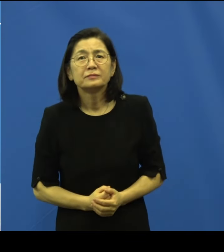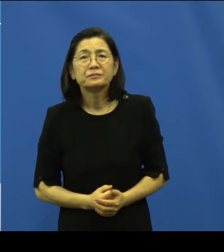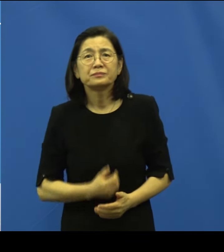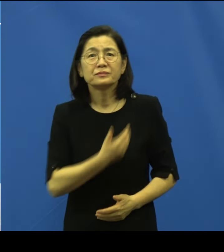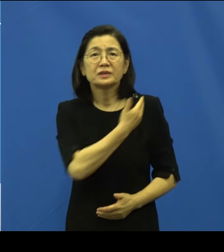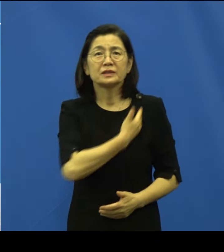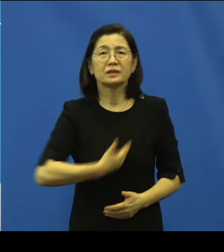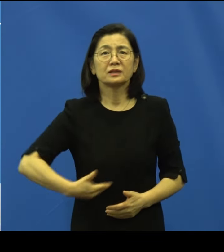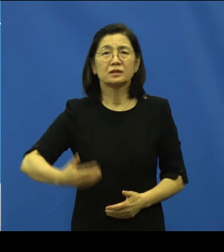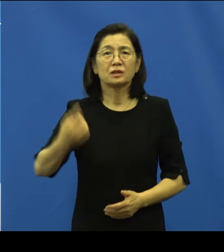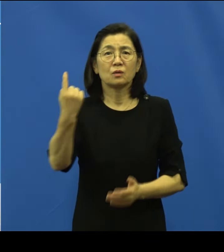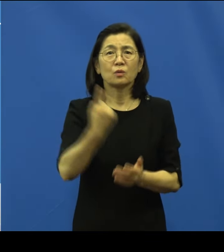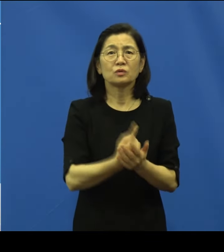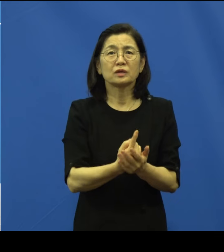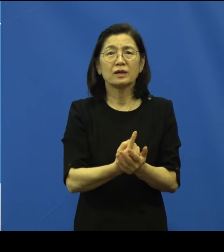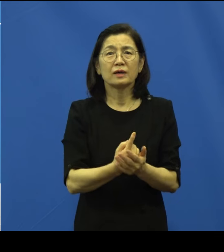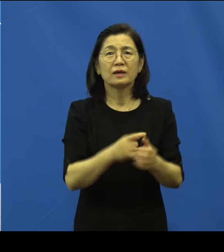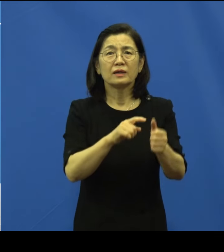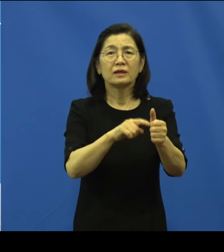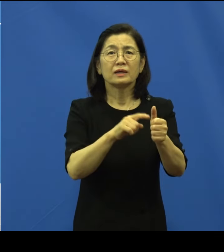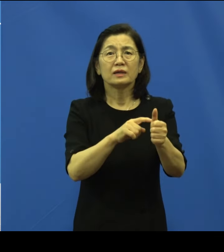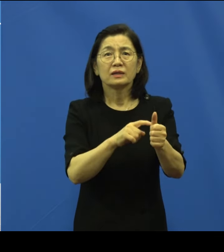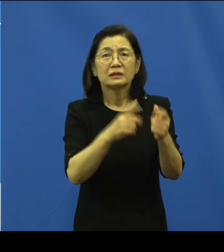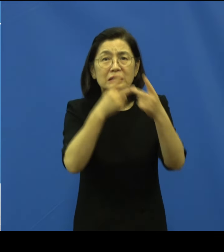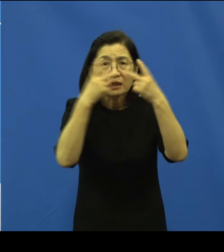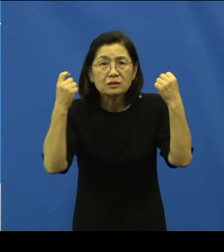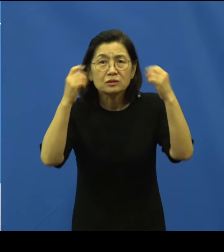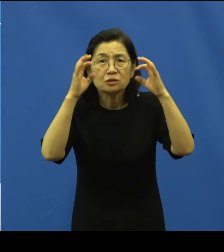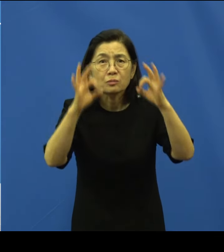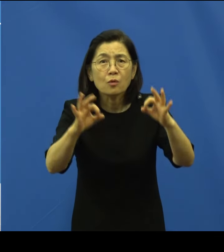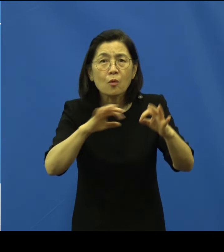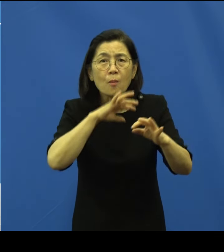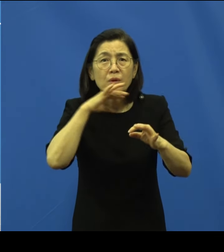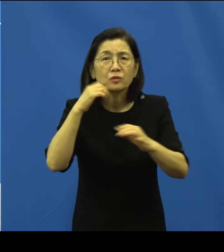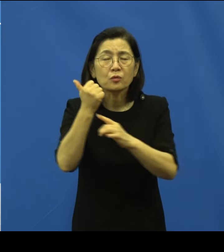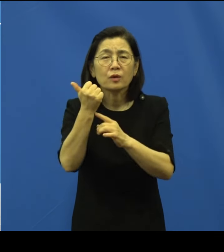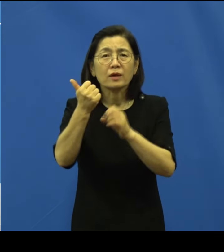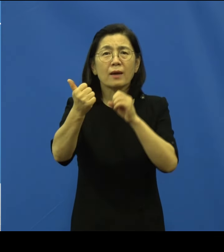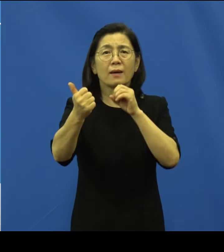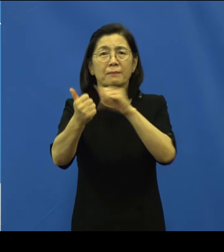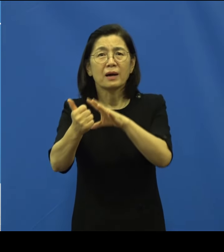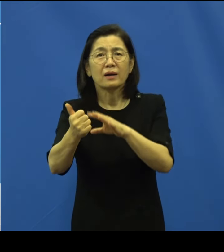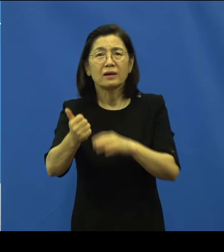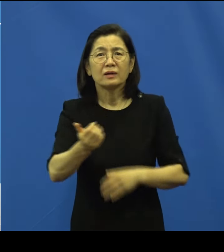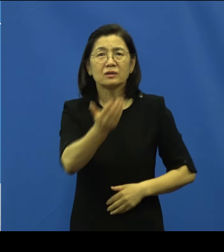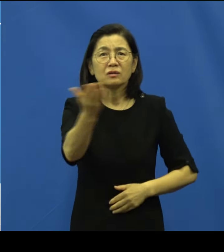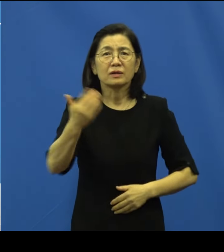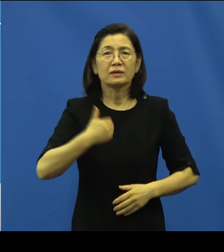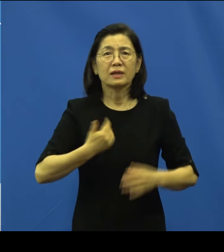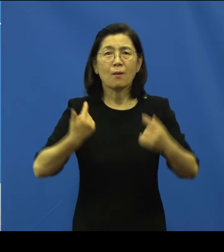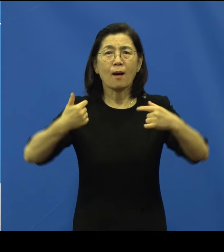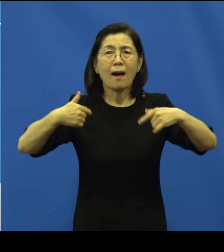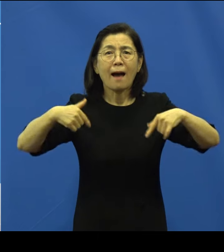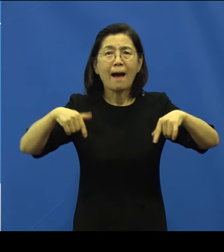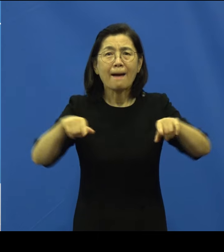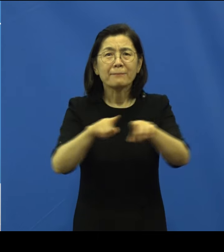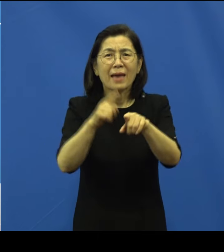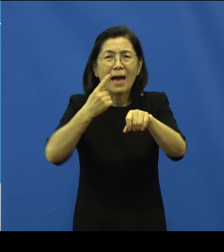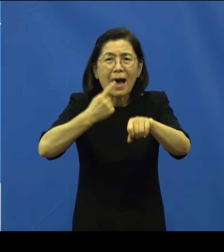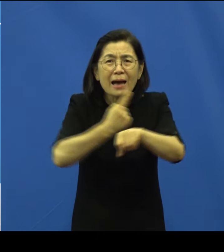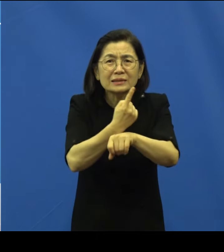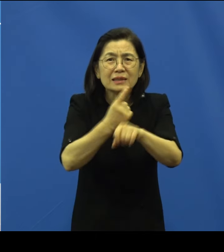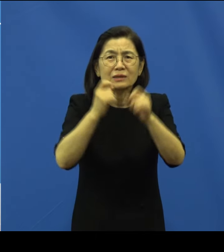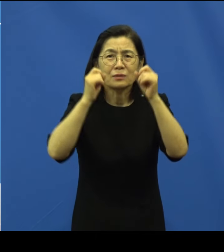41절에 제자들에게 오사 그 자는 것을 보시고 베드로에게 말씀하시되 너희가 나와 함께 한 시간도 이렇게 깨어 있을